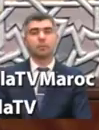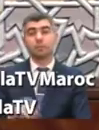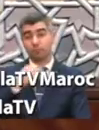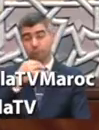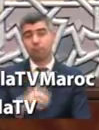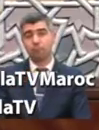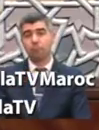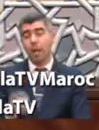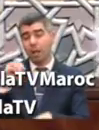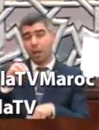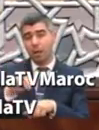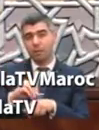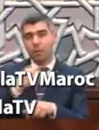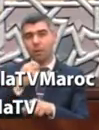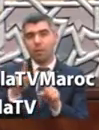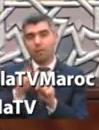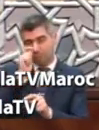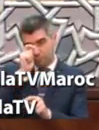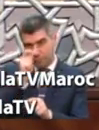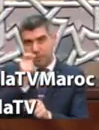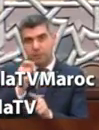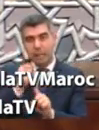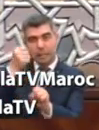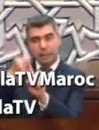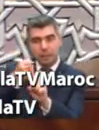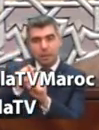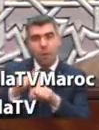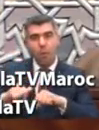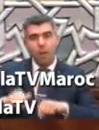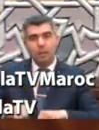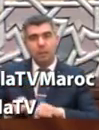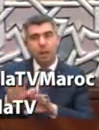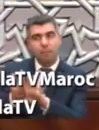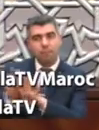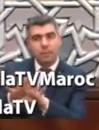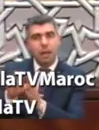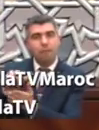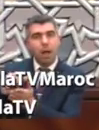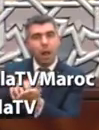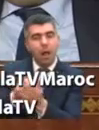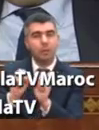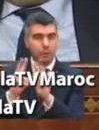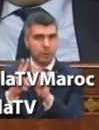نسمين المجهود الحكومي المبذول السيد الوزير المحترم في هذا الباب، لكن هذه